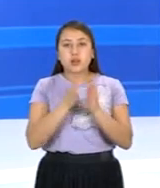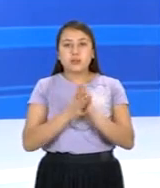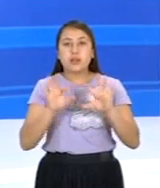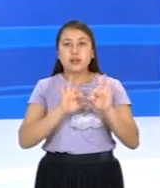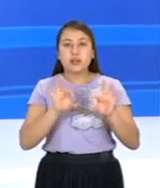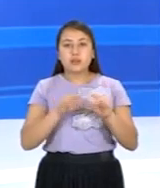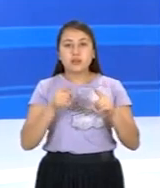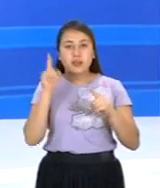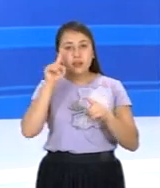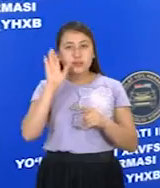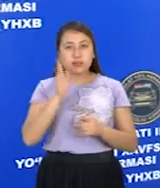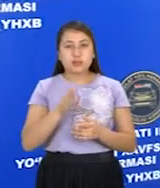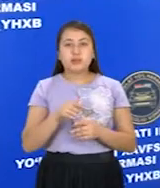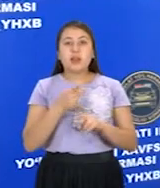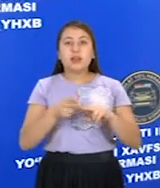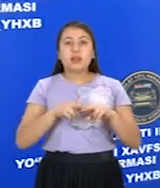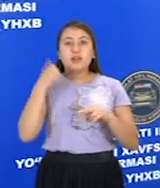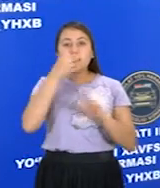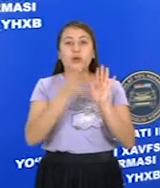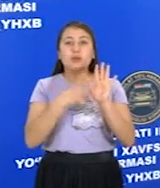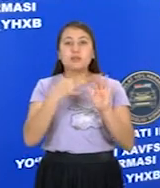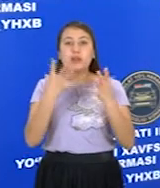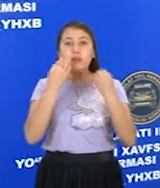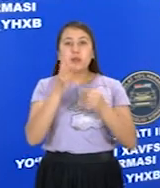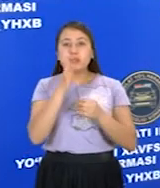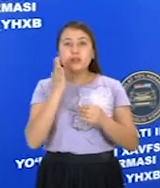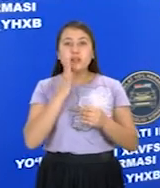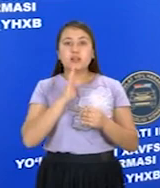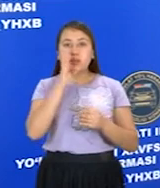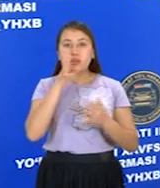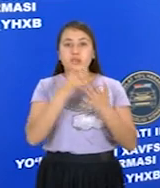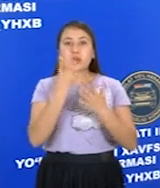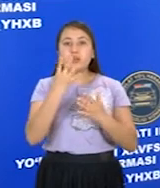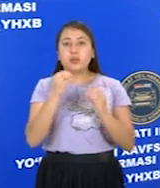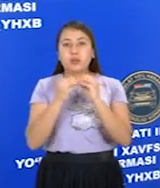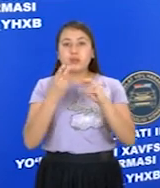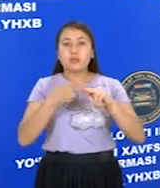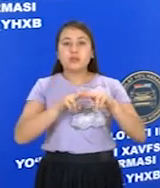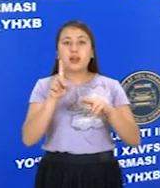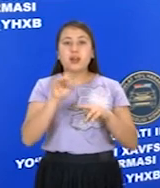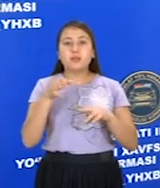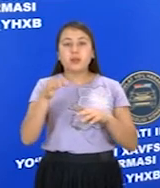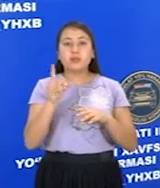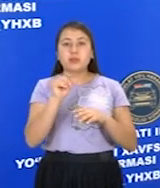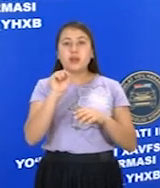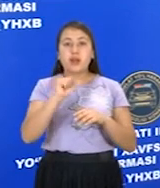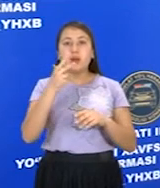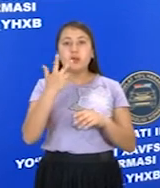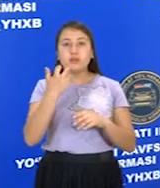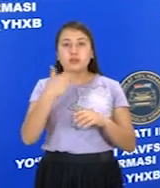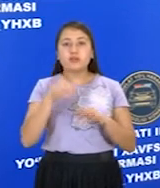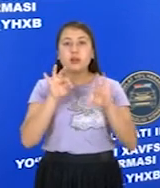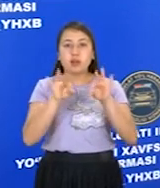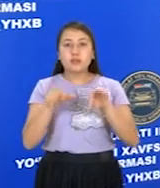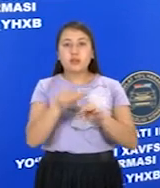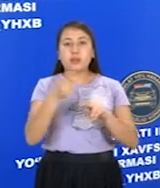hodisalari tafsilotlari bilan tanishasiz. Joriy yilning 9-may kuni soat taxminan ertalabki 4:10 atrofida Zardor tuman hududidan o'tuvchi A376